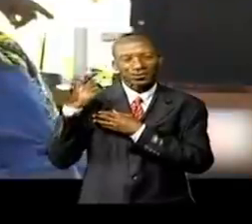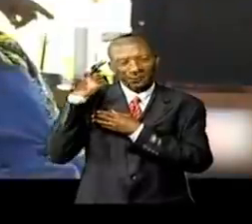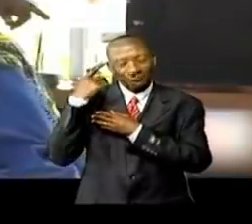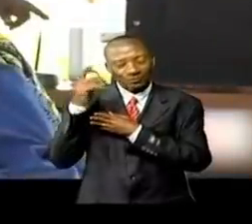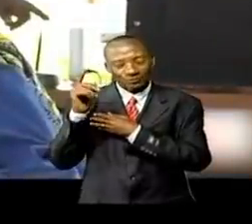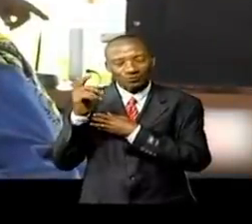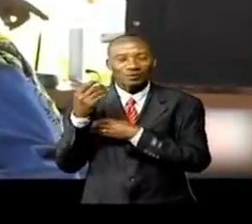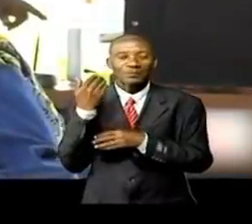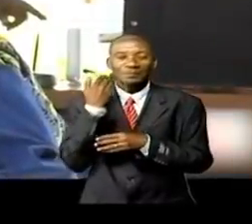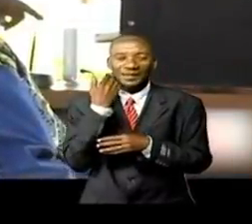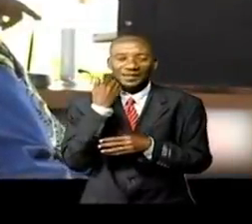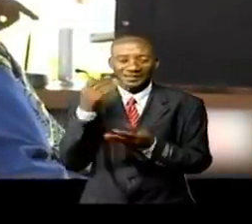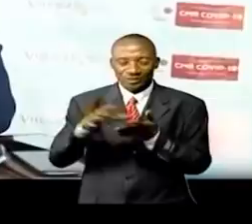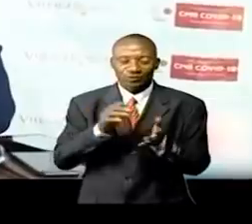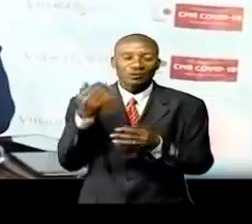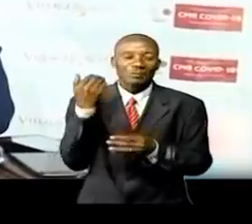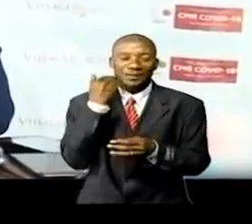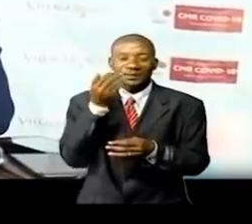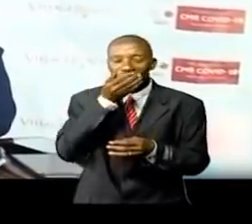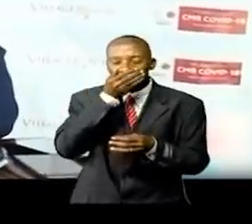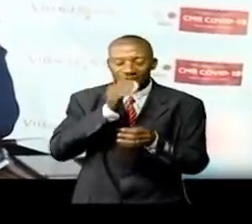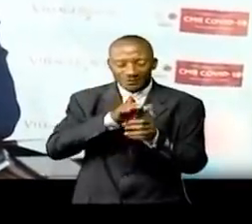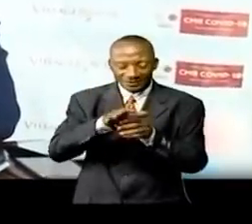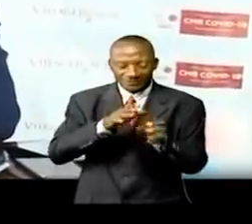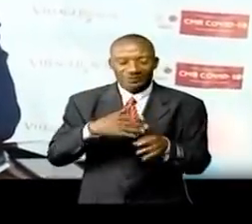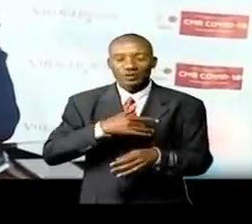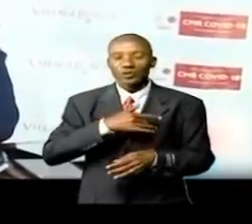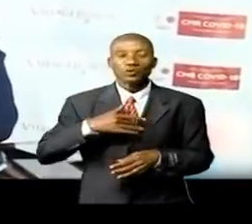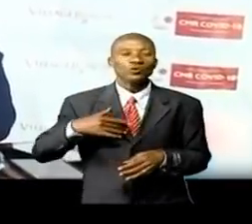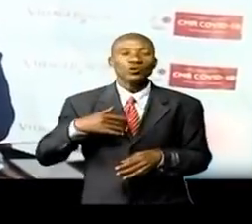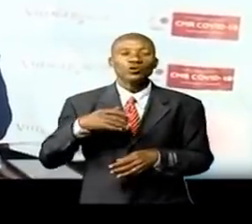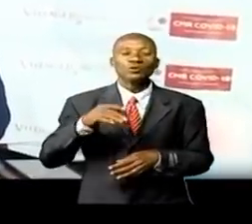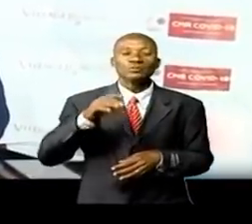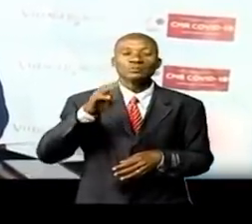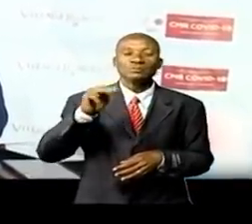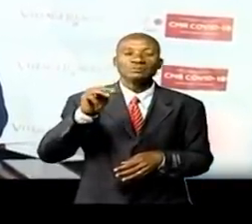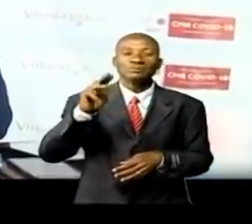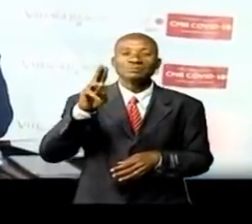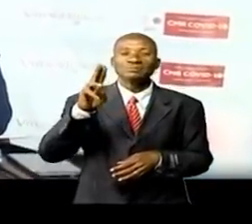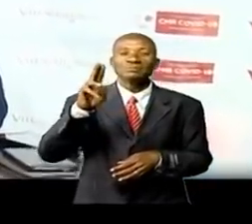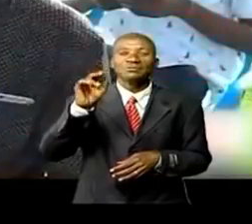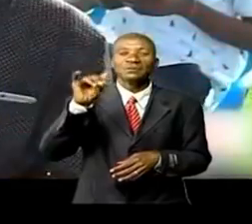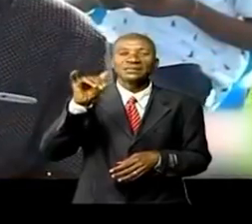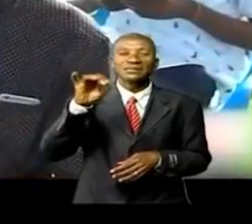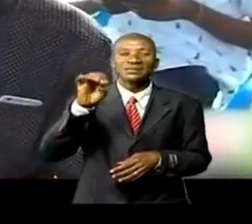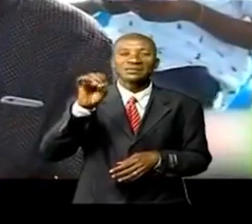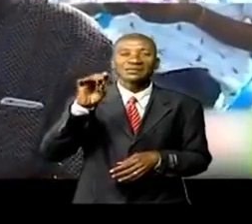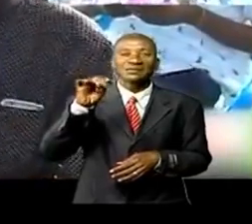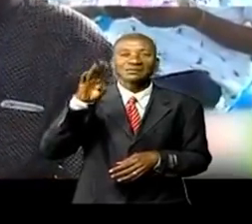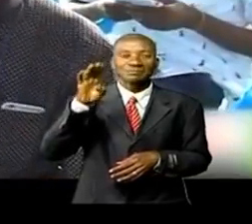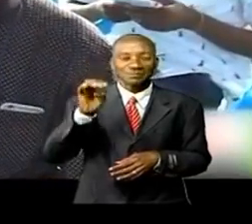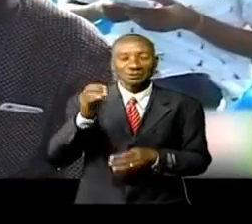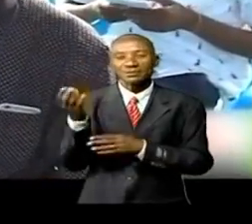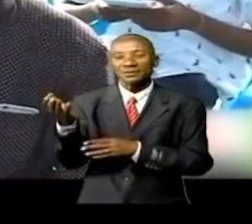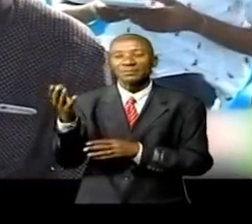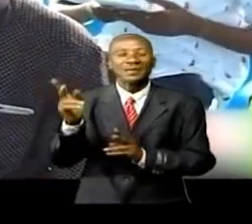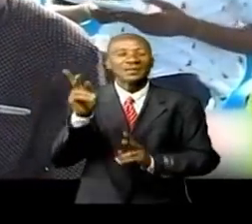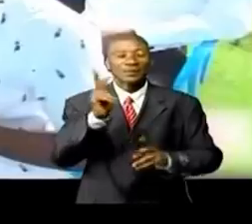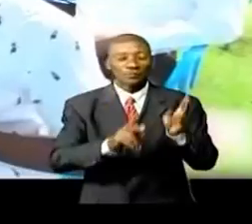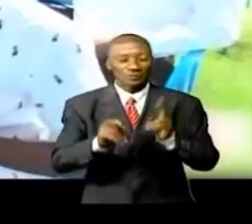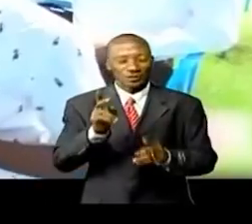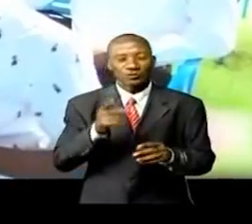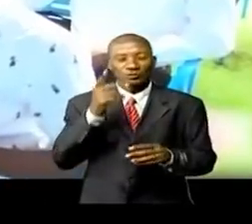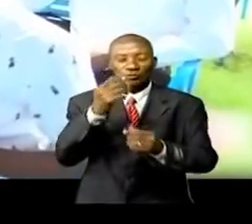contre la COVID-19, le docteur Jean-Jacques Mouyembe-Tanfoum, invite la population au respect des gestes et